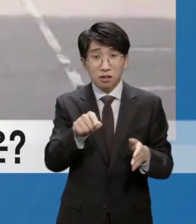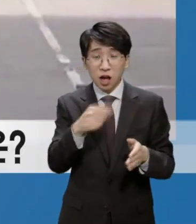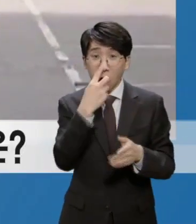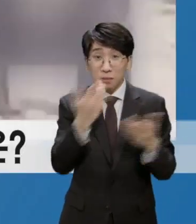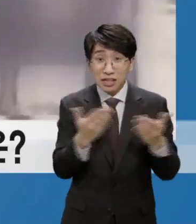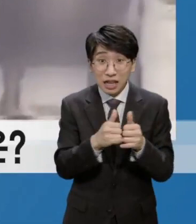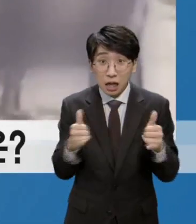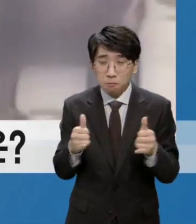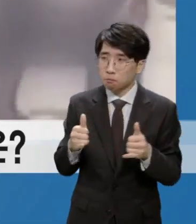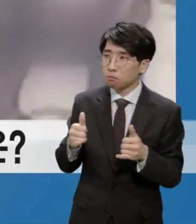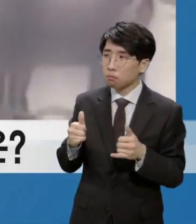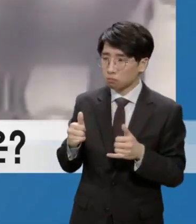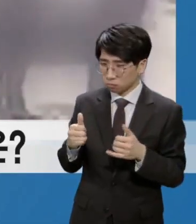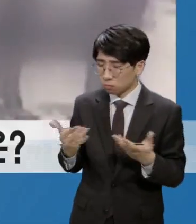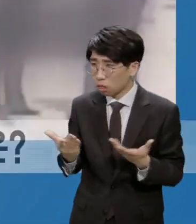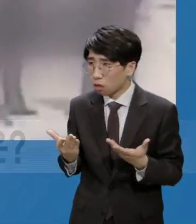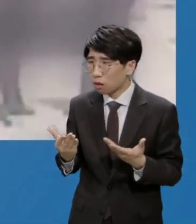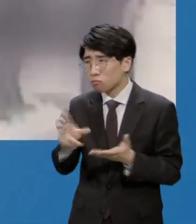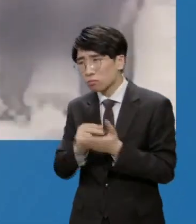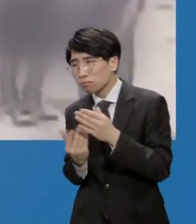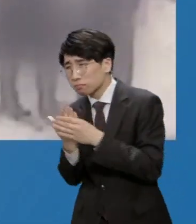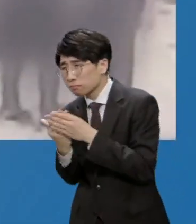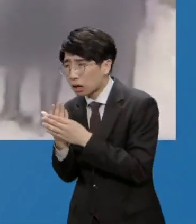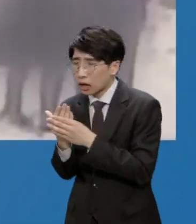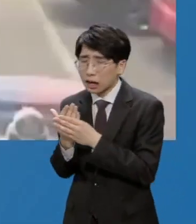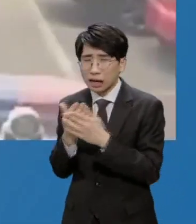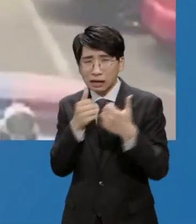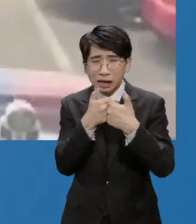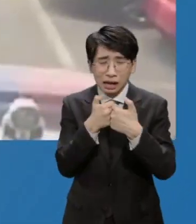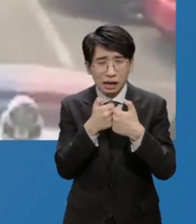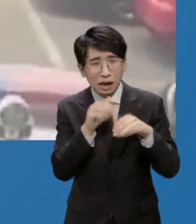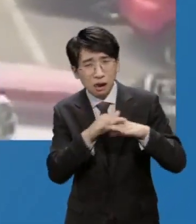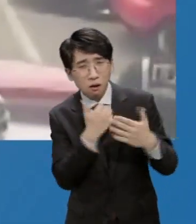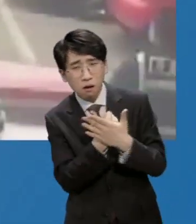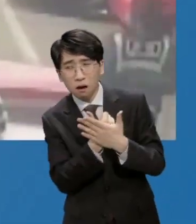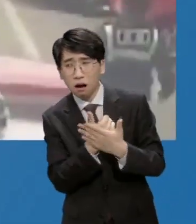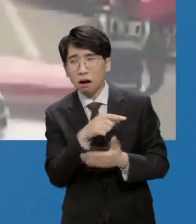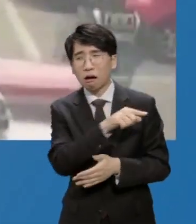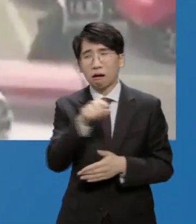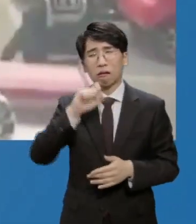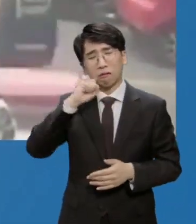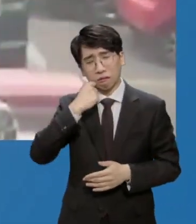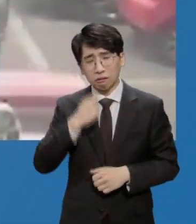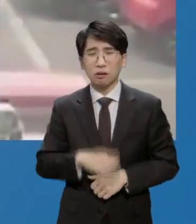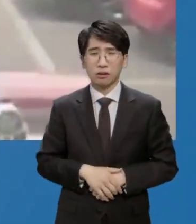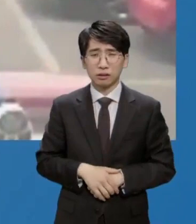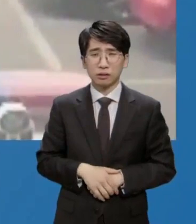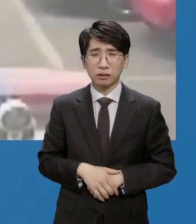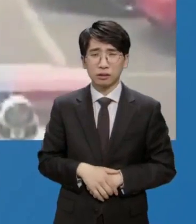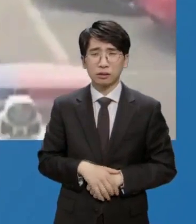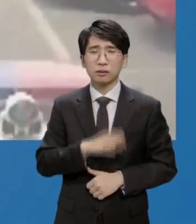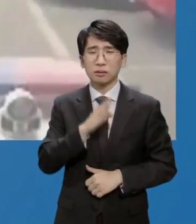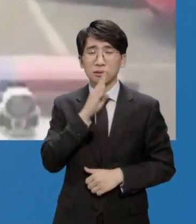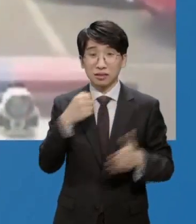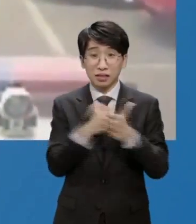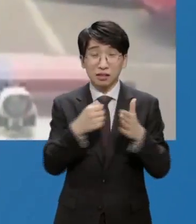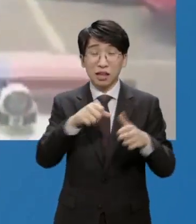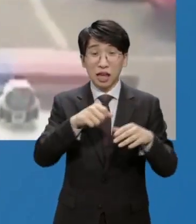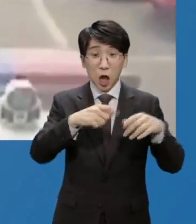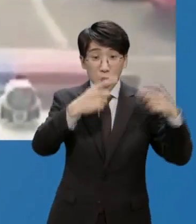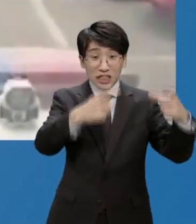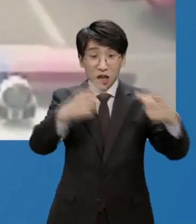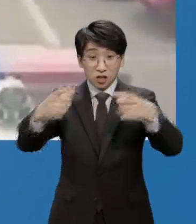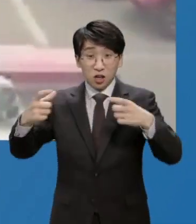대해서 같은 지원이 요청하거나 이런 부분에 대해서 좀 부족한 부분이 있는 거죠. 네. 각 구별로 노동자들이 언제든지 상담 올 수 있는 네. 창구들이